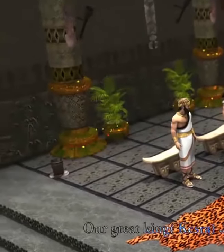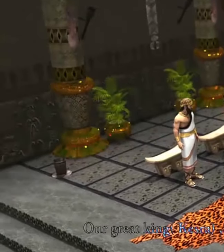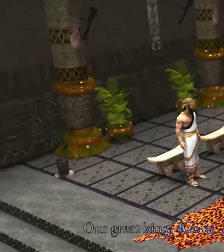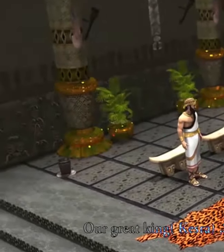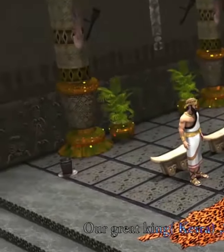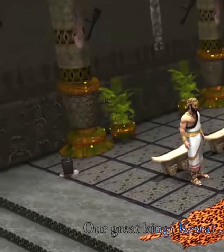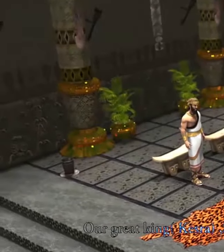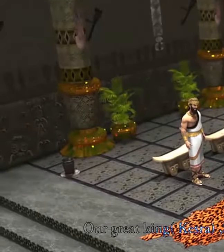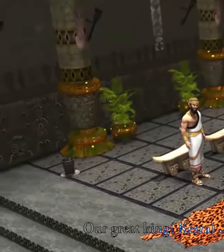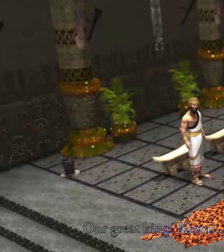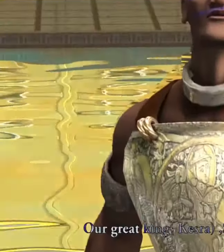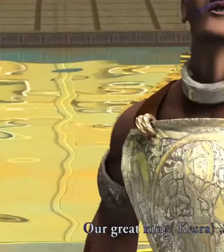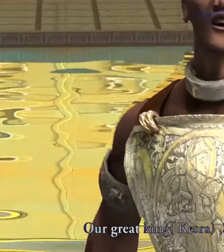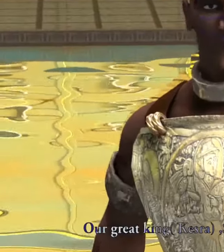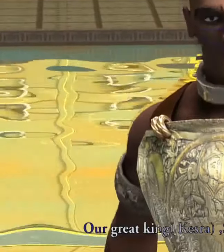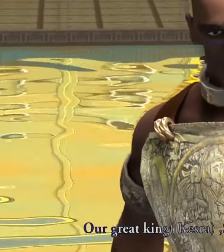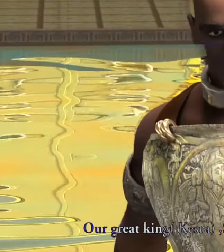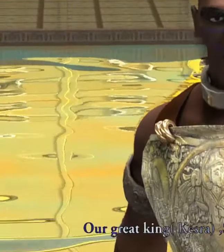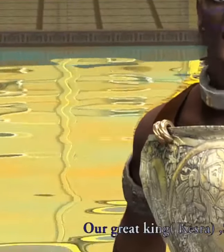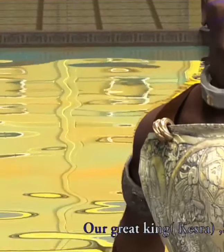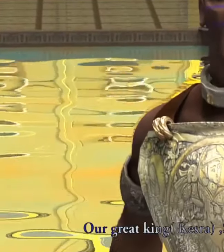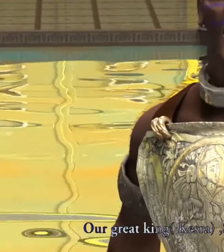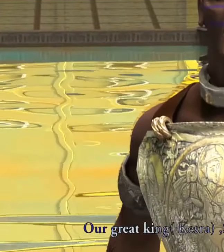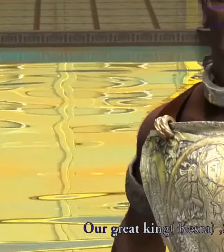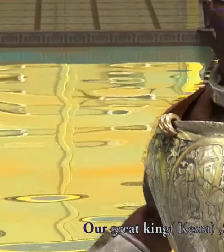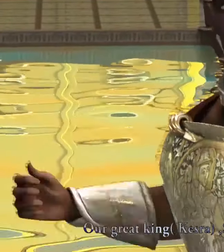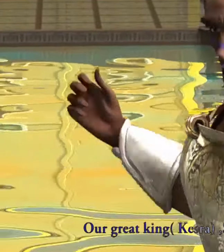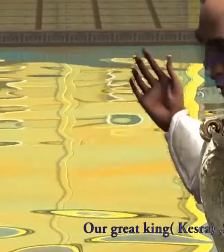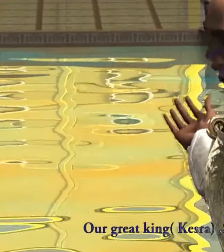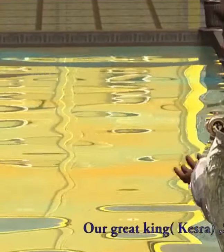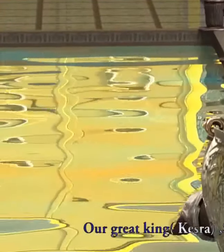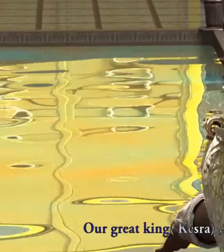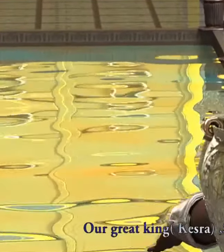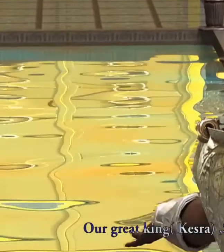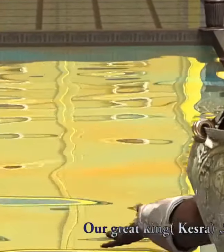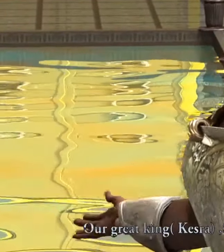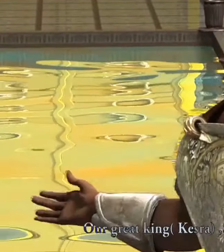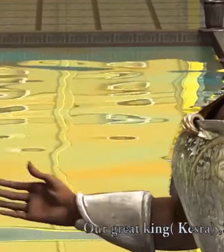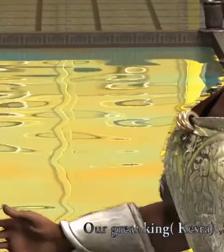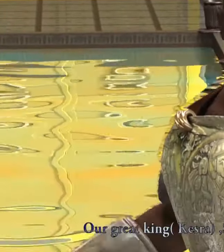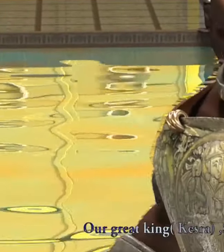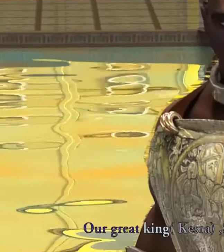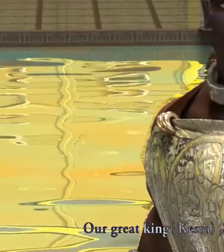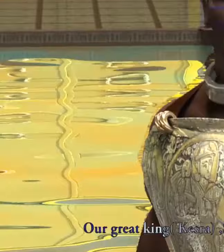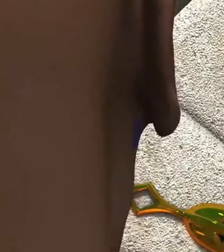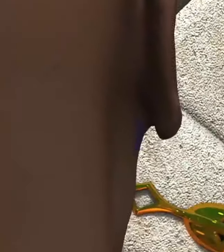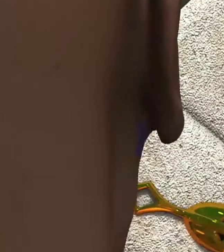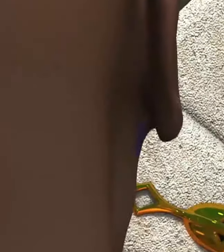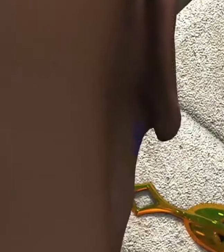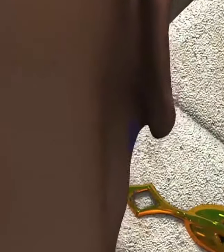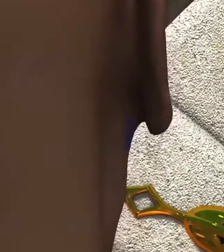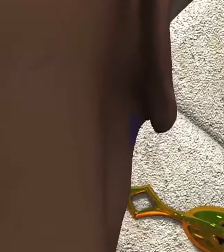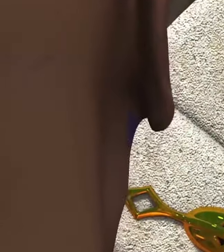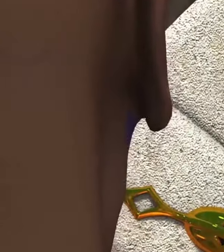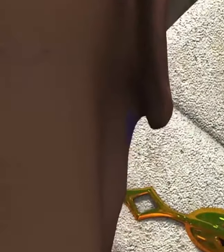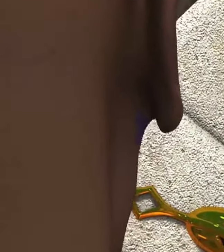مولاي كسرى العظيم، شخص معه رسالة يقول إنها من عند رسول الله.